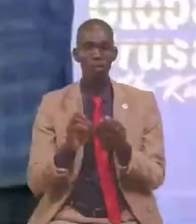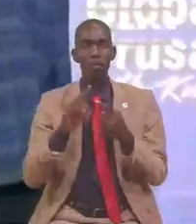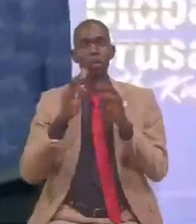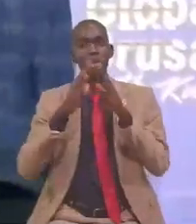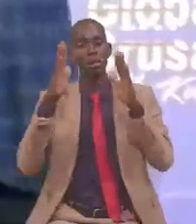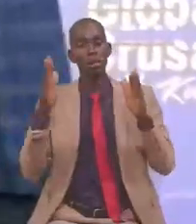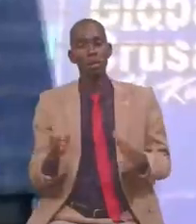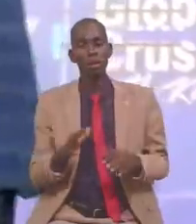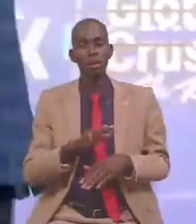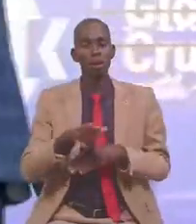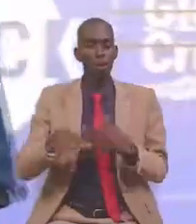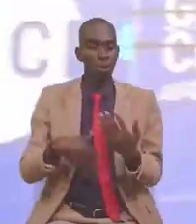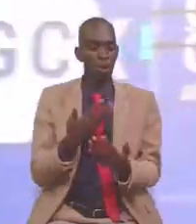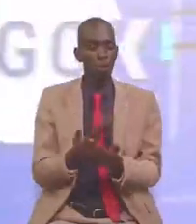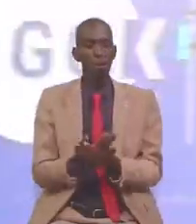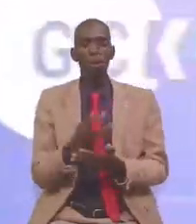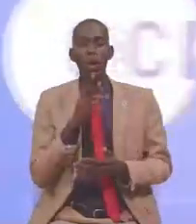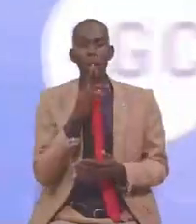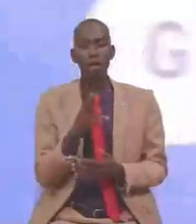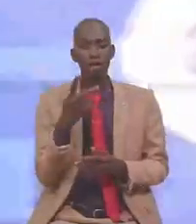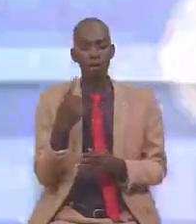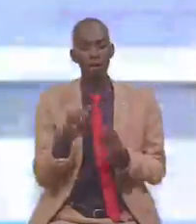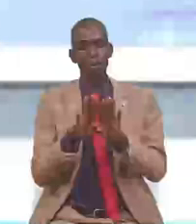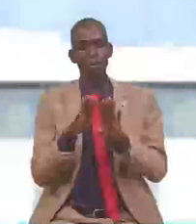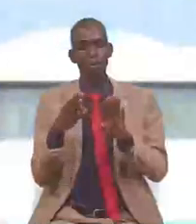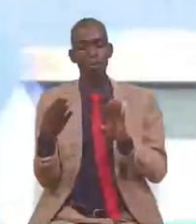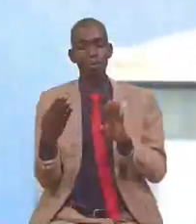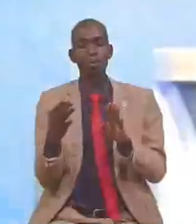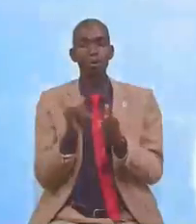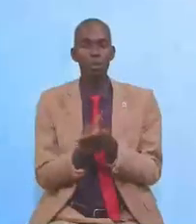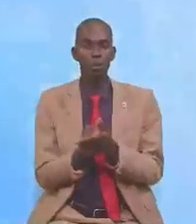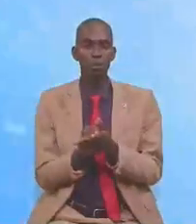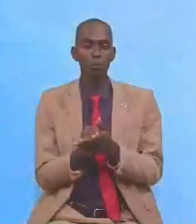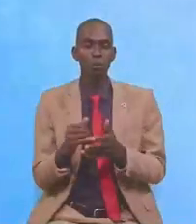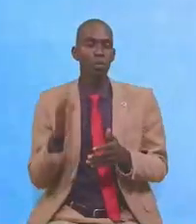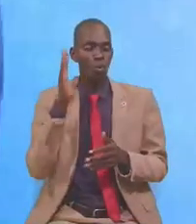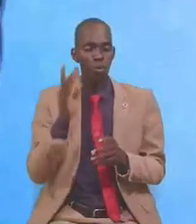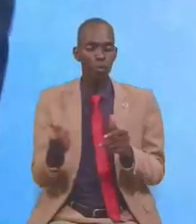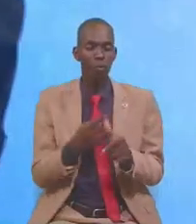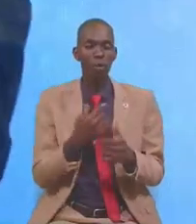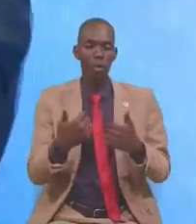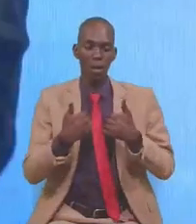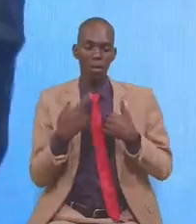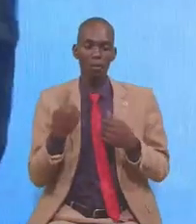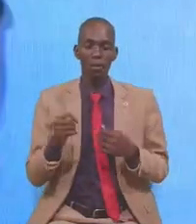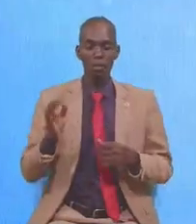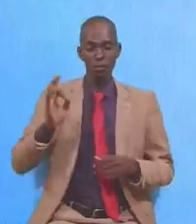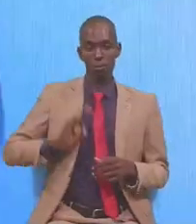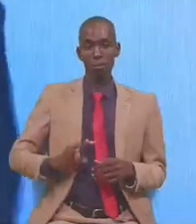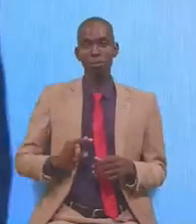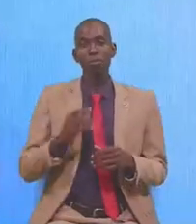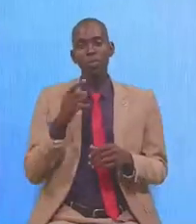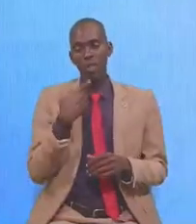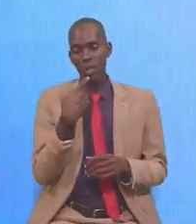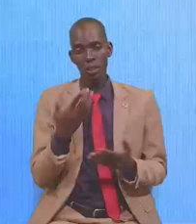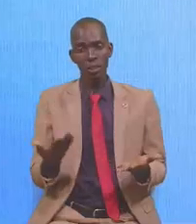à l'intérieur, ceux qui sont à la porte auront les premiers avantages. Donc il a dit,